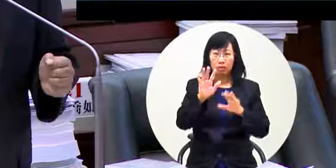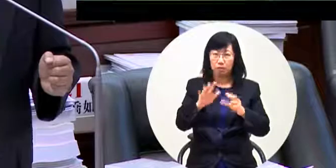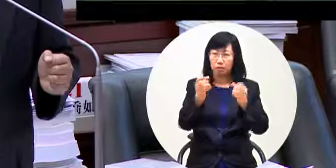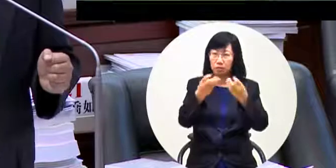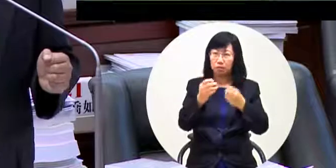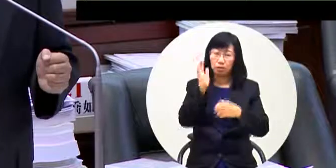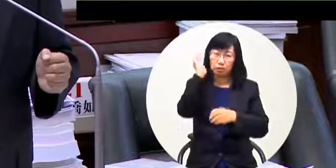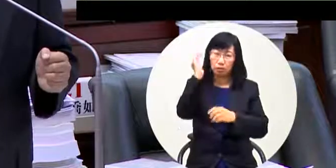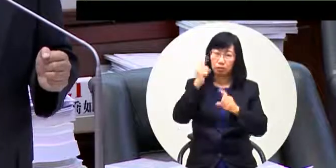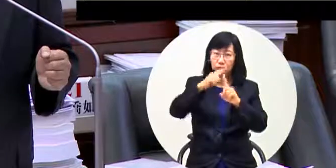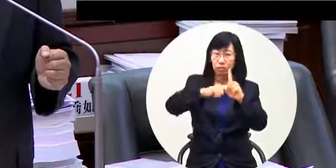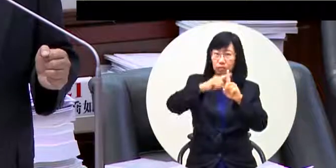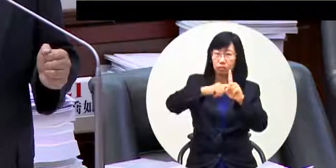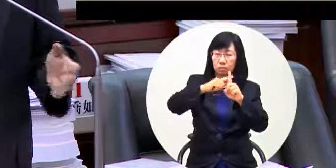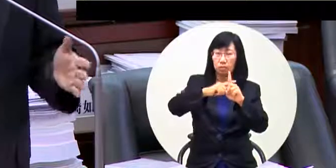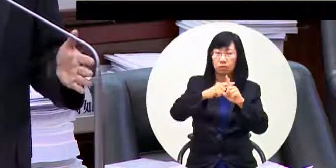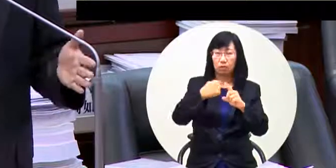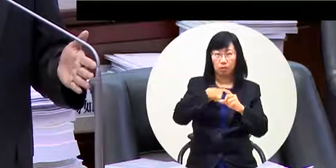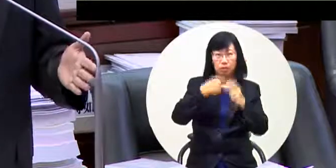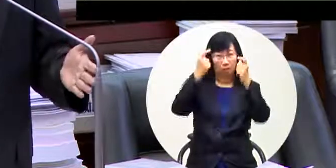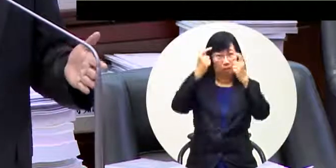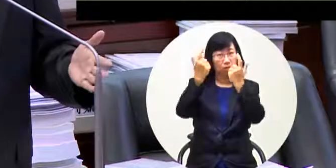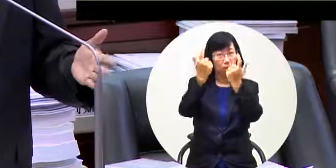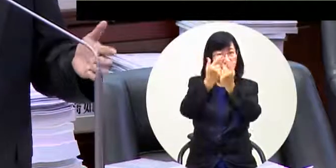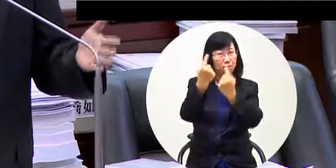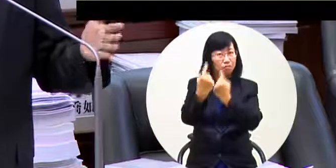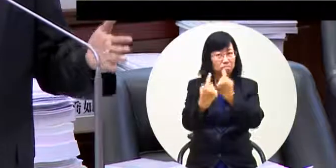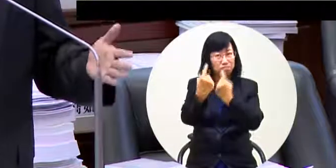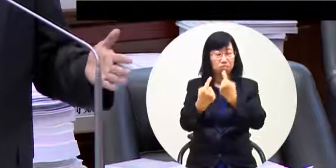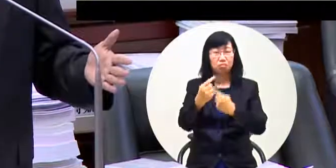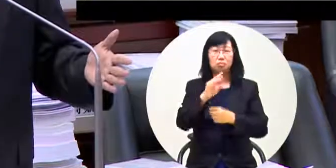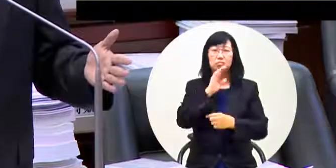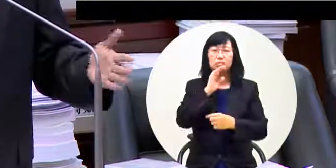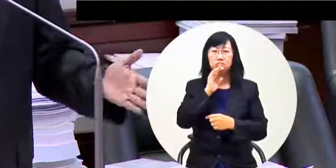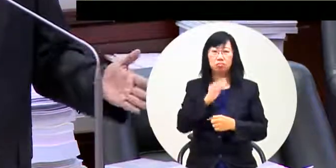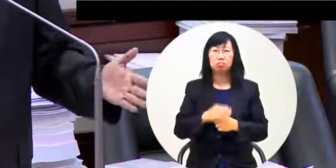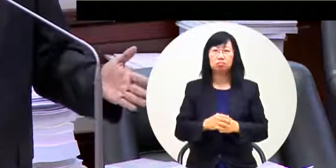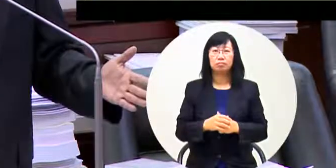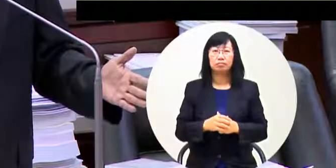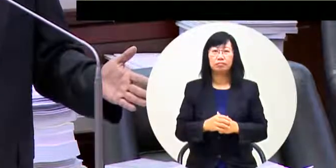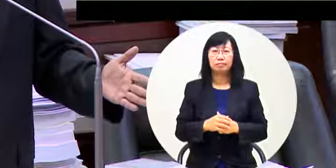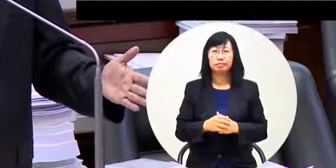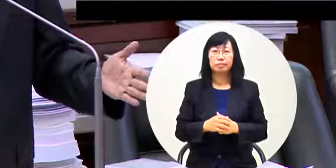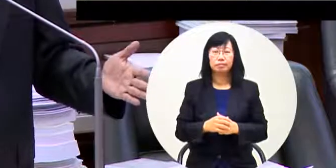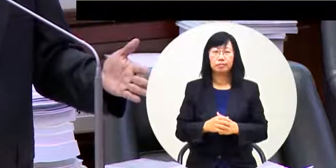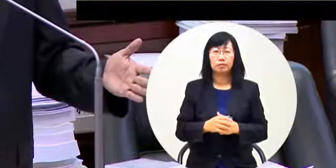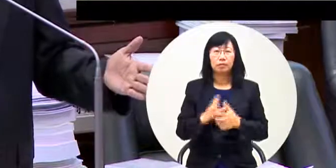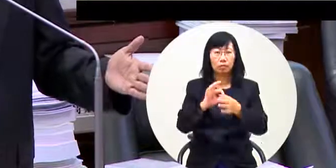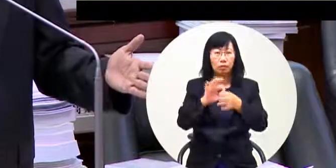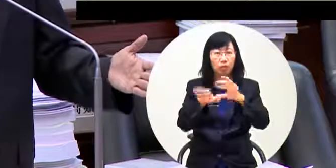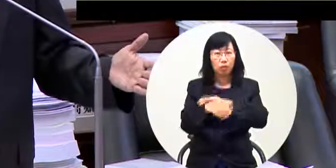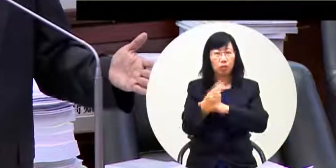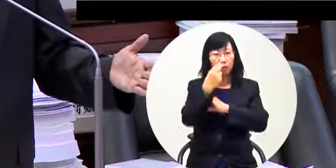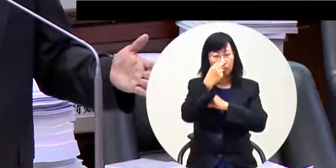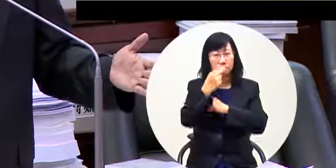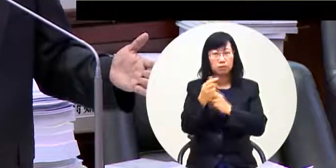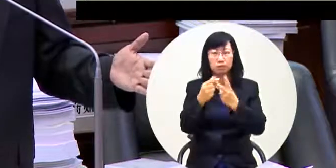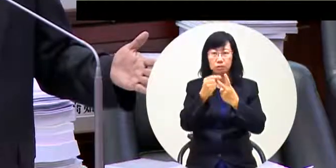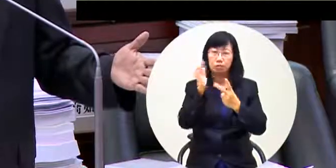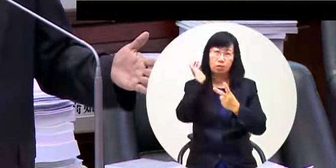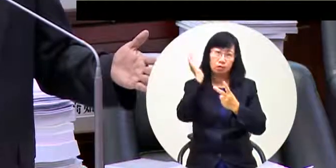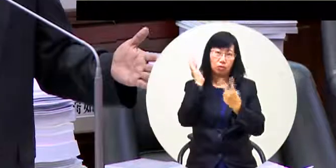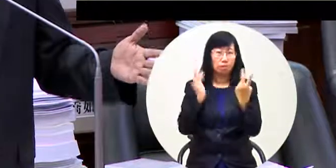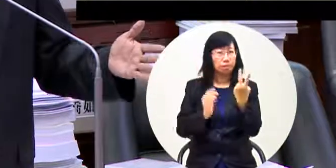较了。但是呢，我想刚刚讲到空气跟水质，我们的观光品